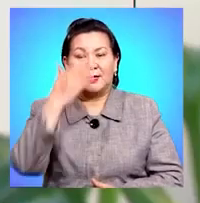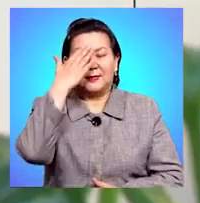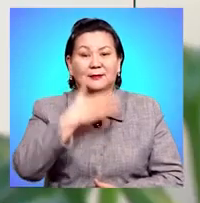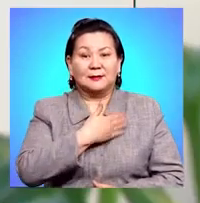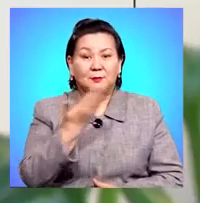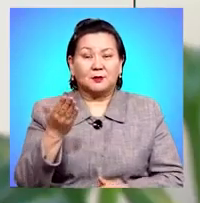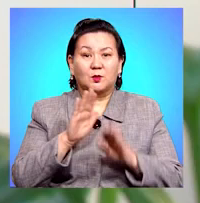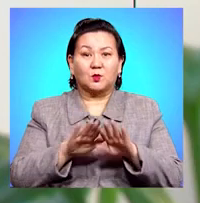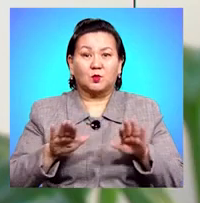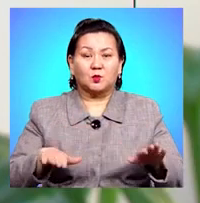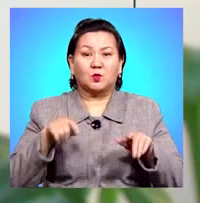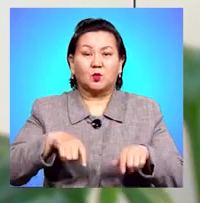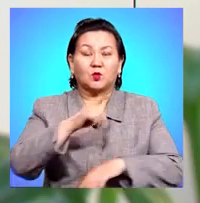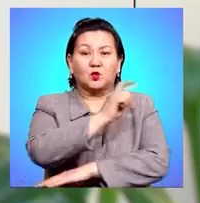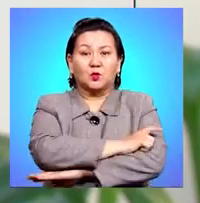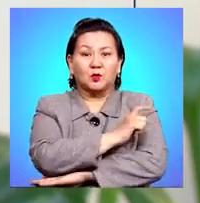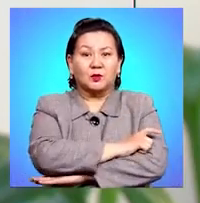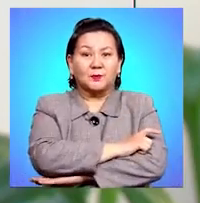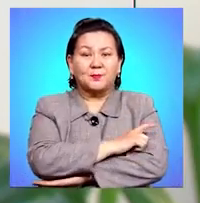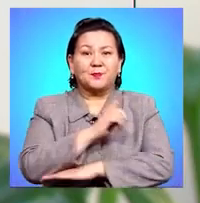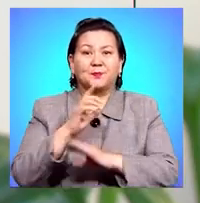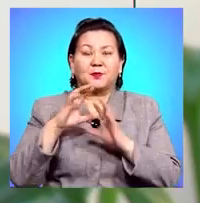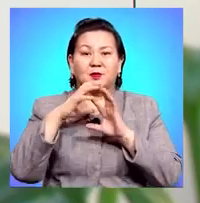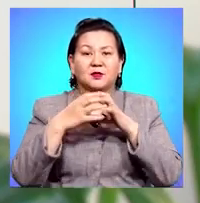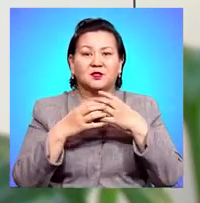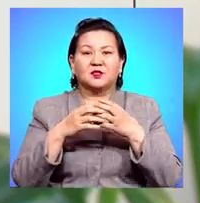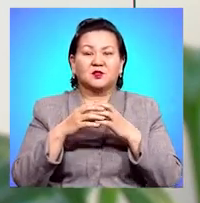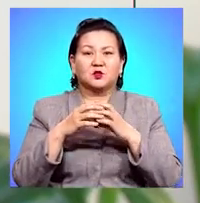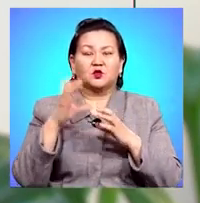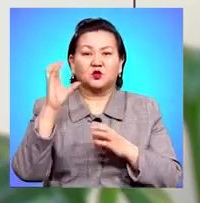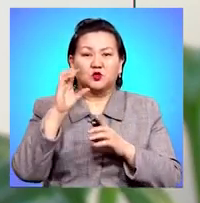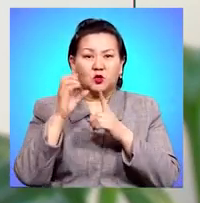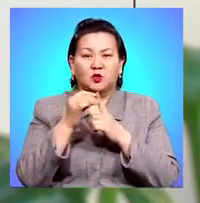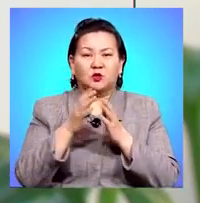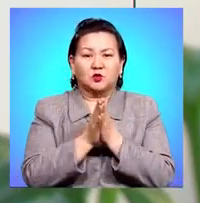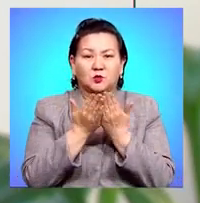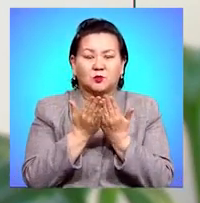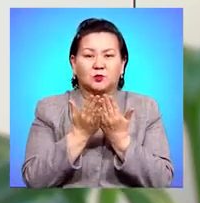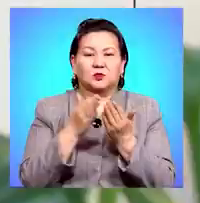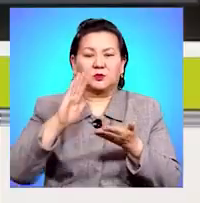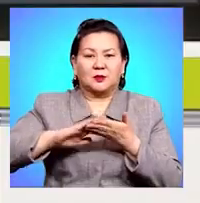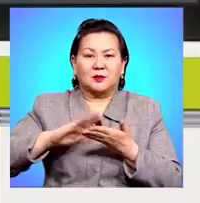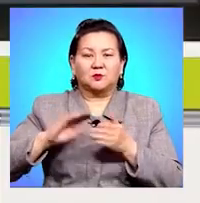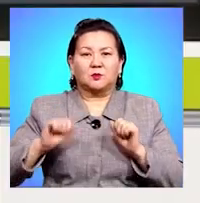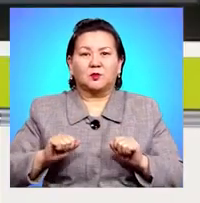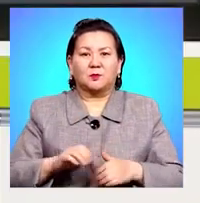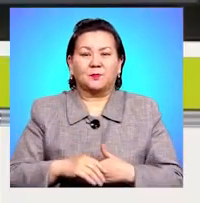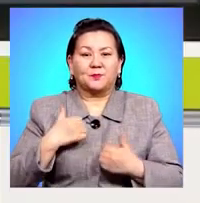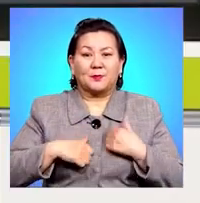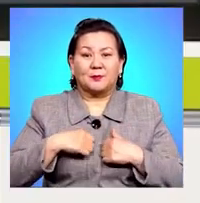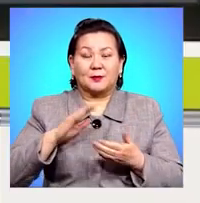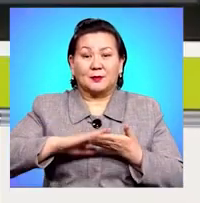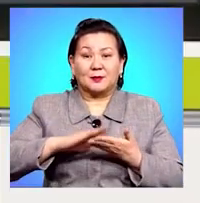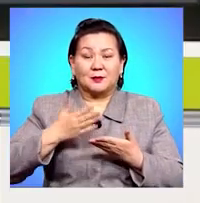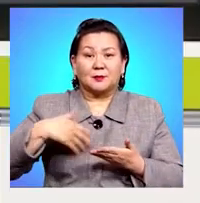Сайн бяцхан хүүхдүүдээ. Өнөөдрийн хичээлээр дэлхийн соёлын бие төвд бүртгэгдсэн ном судрыг танилцуулах болно. Багшийгаа танилцуулж